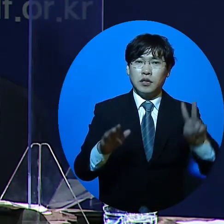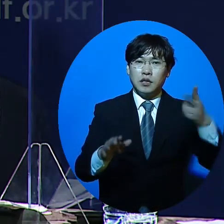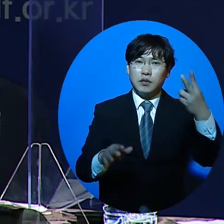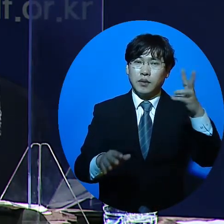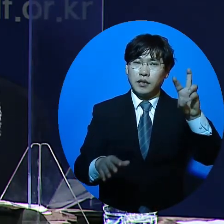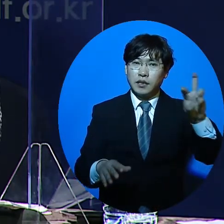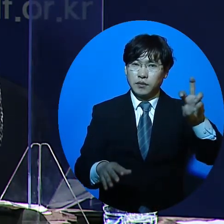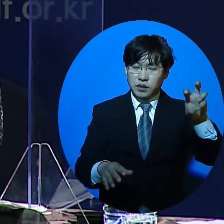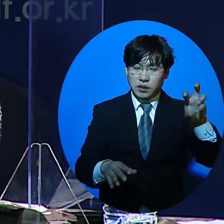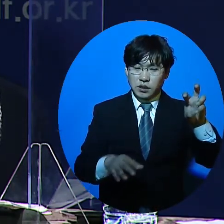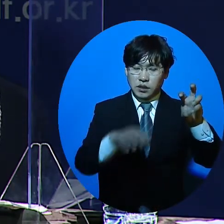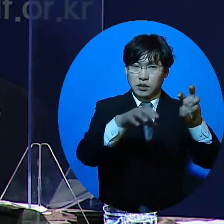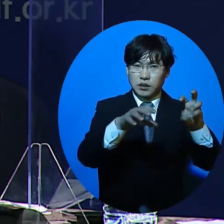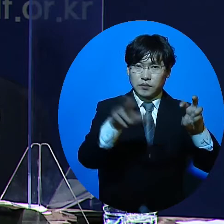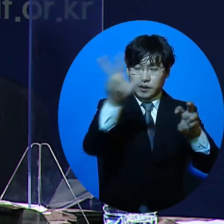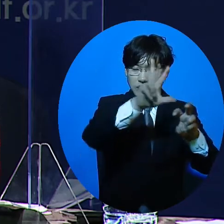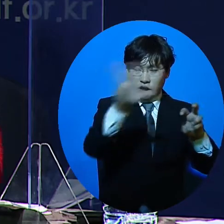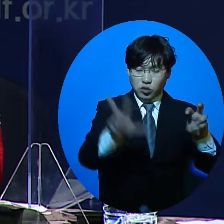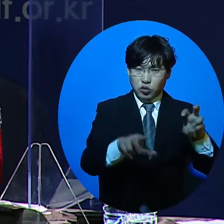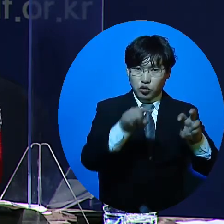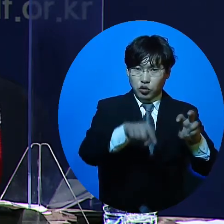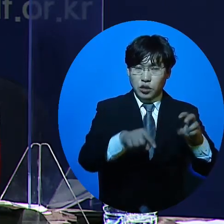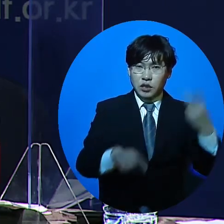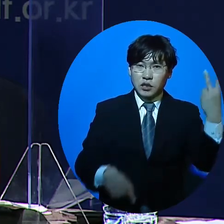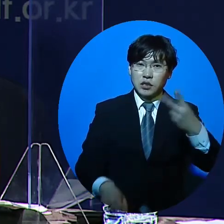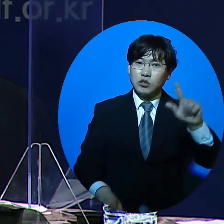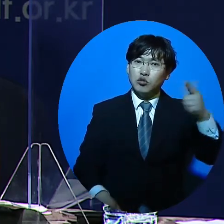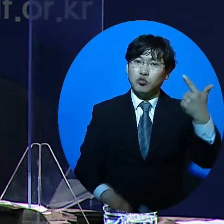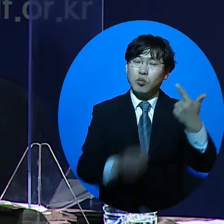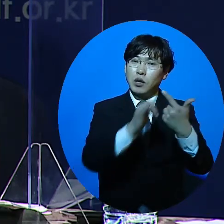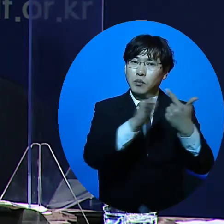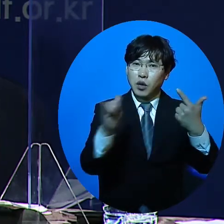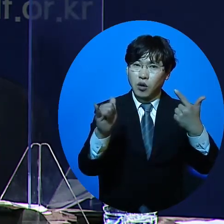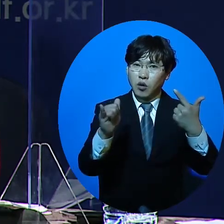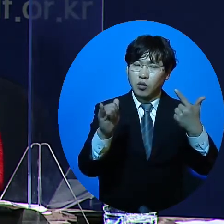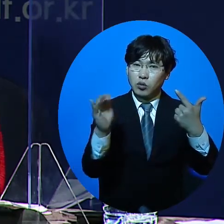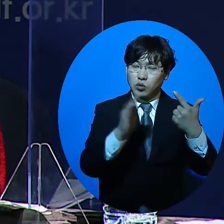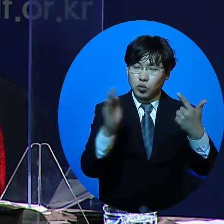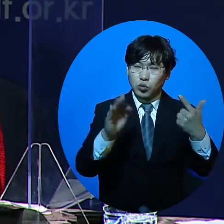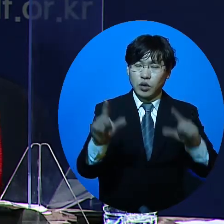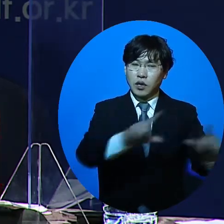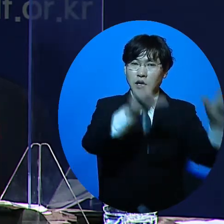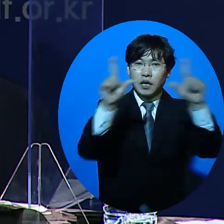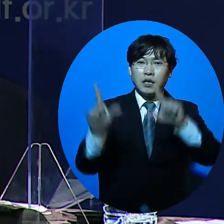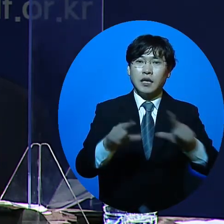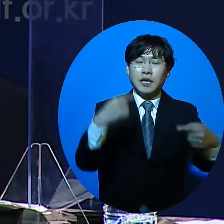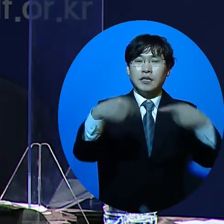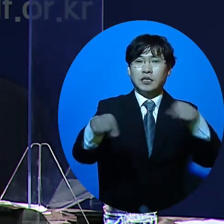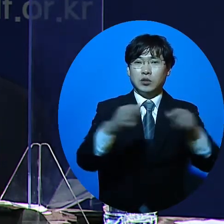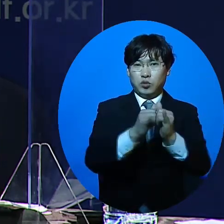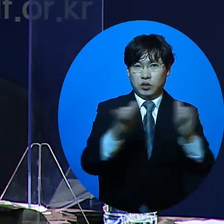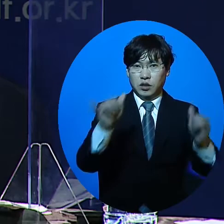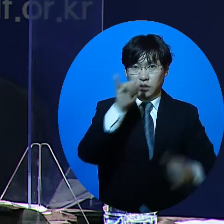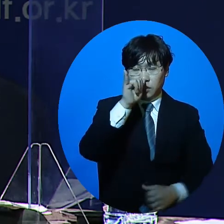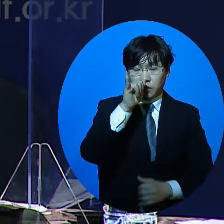230여 개 지자체에 2,600여 명의 생활체육 지도자가 활동을 하고